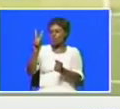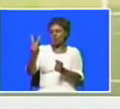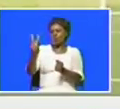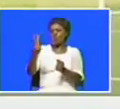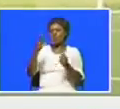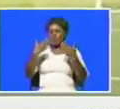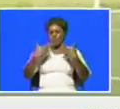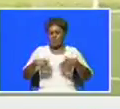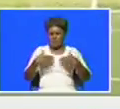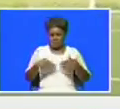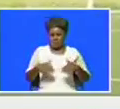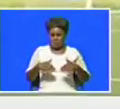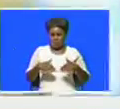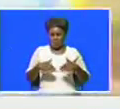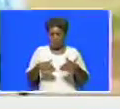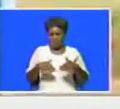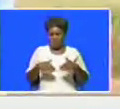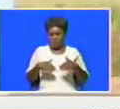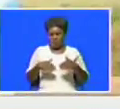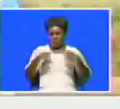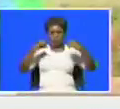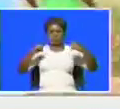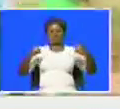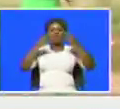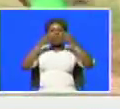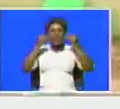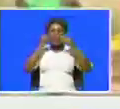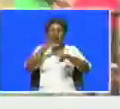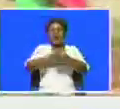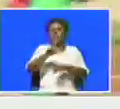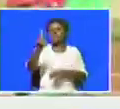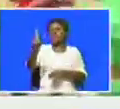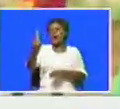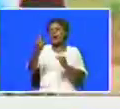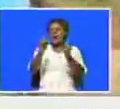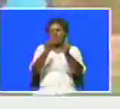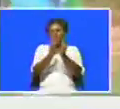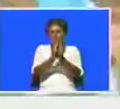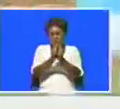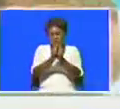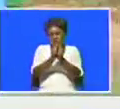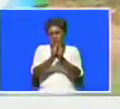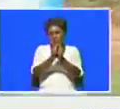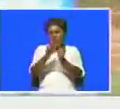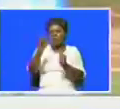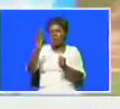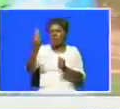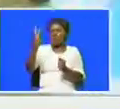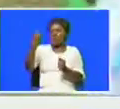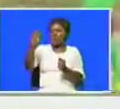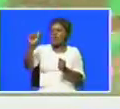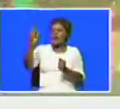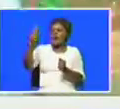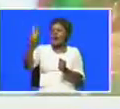Medi Kagere, huku la kufutia machozi kutoka klabu ya Sofapaka likipachikwa wavuni na Umaru Kasumba.